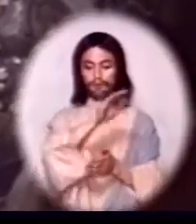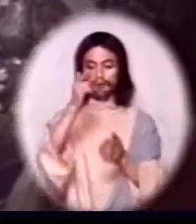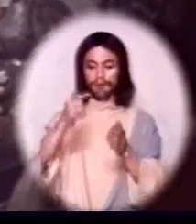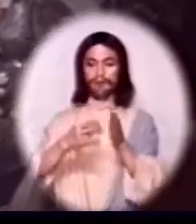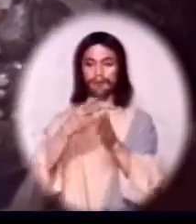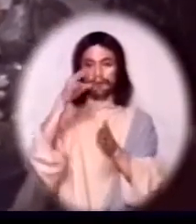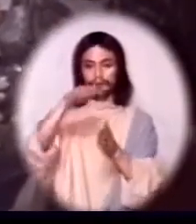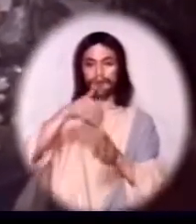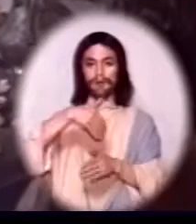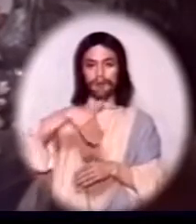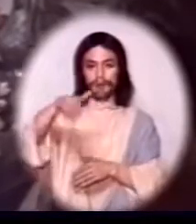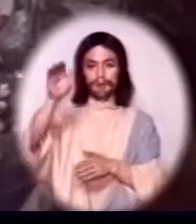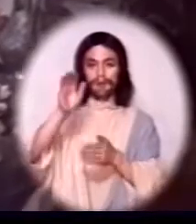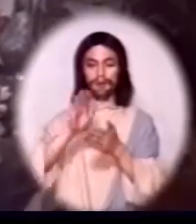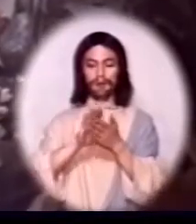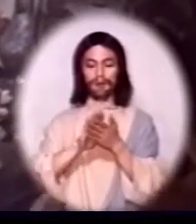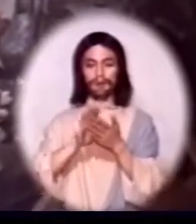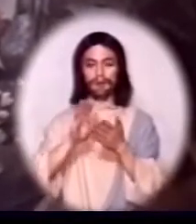우리는 예루살렘으로 간다.